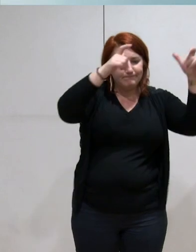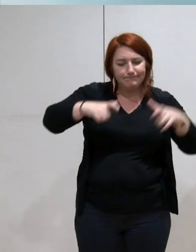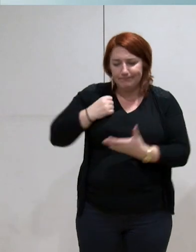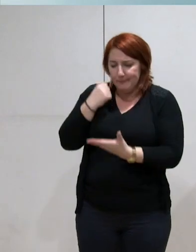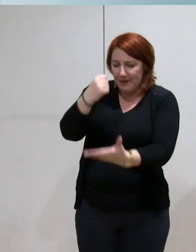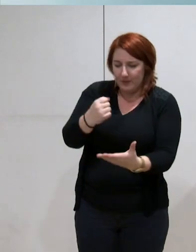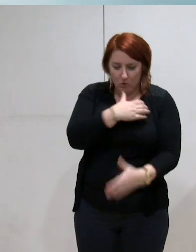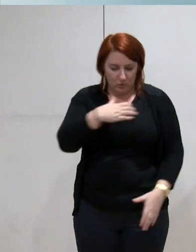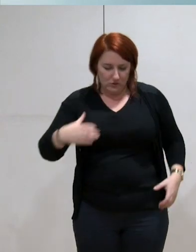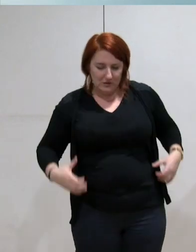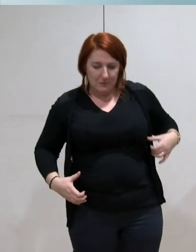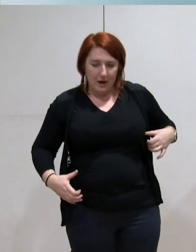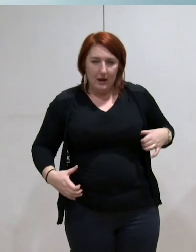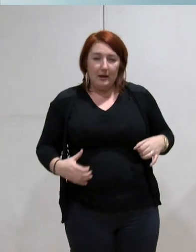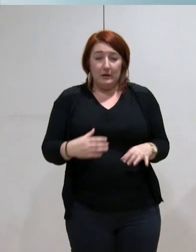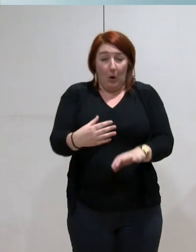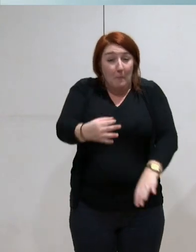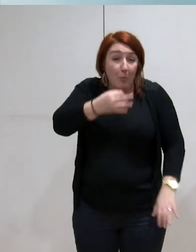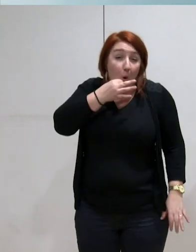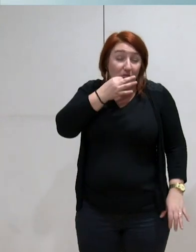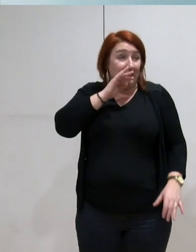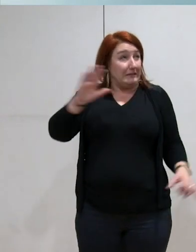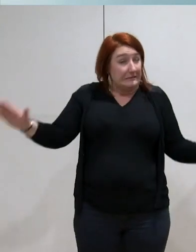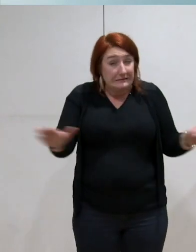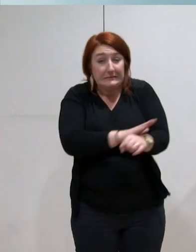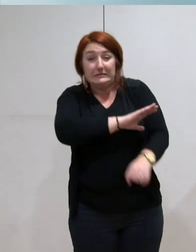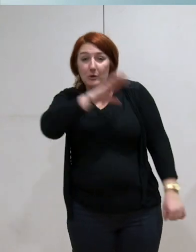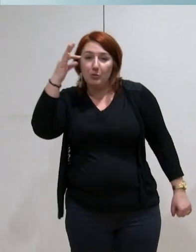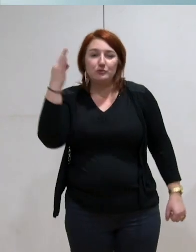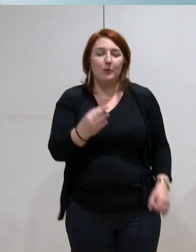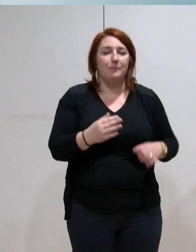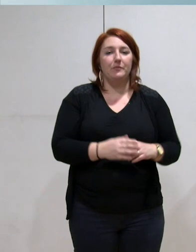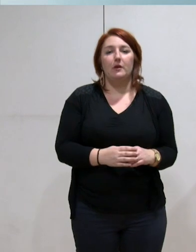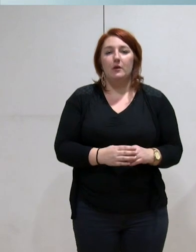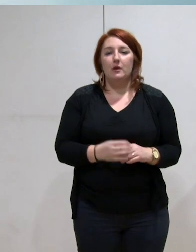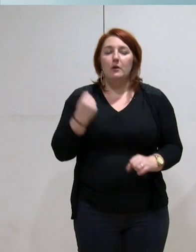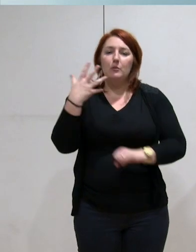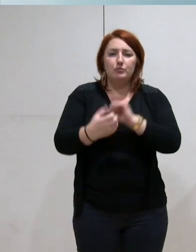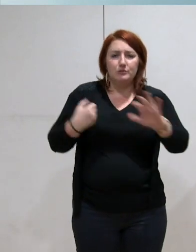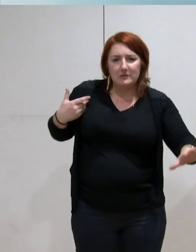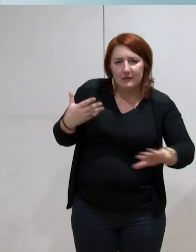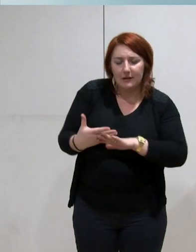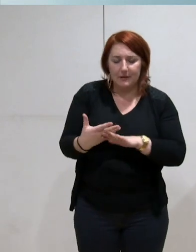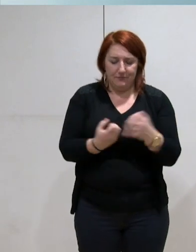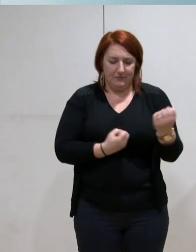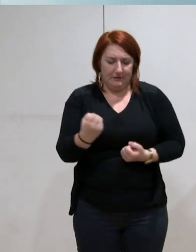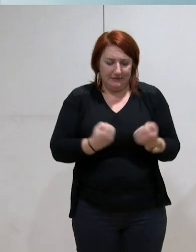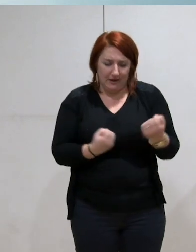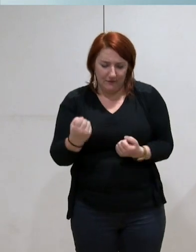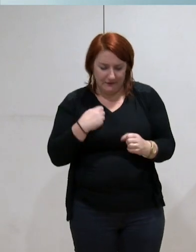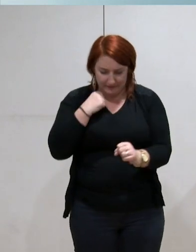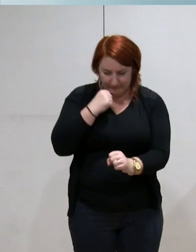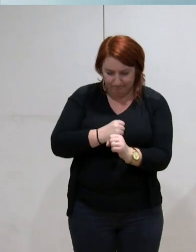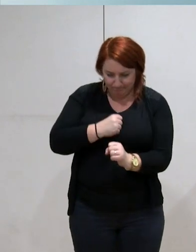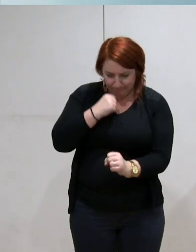optimisation ça fait bientôt une année que les services travaillent sur un